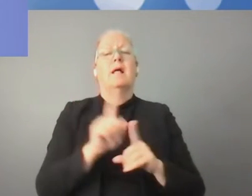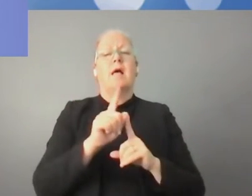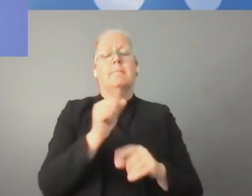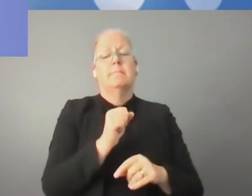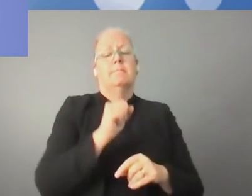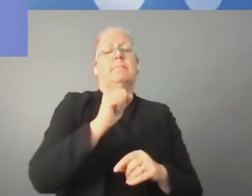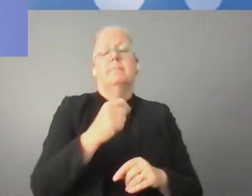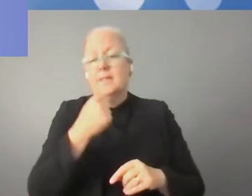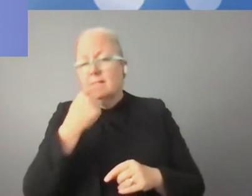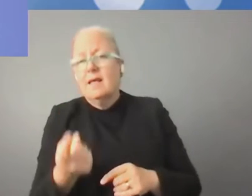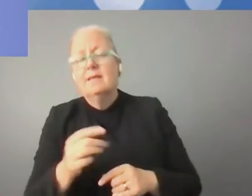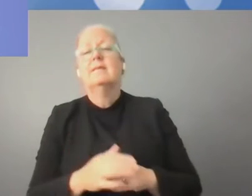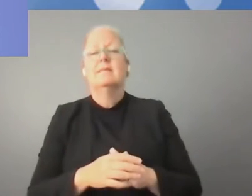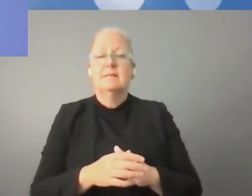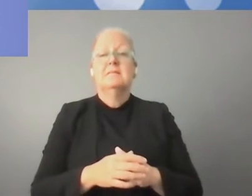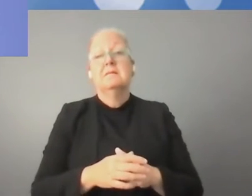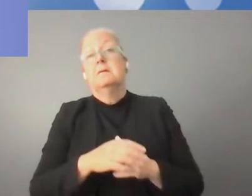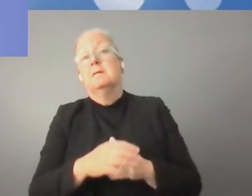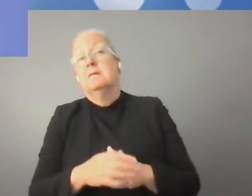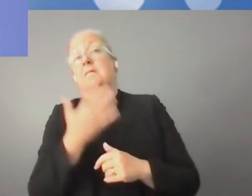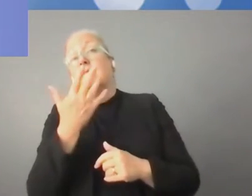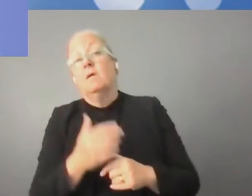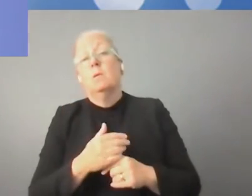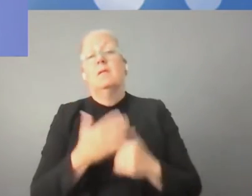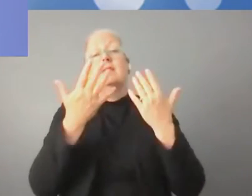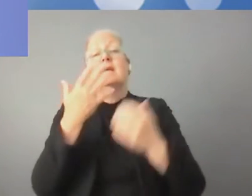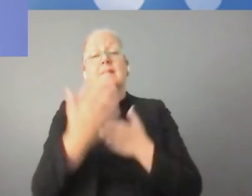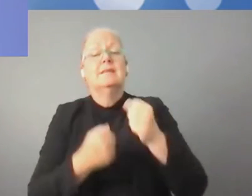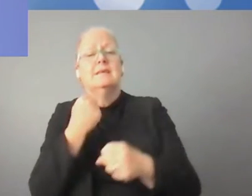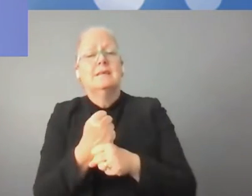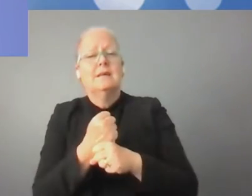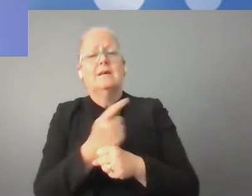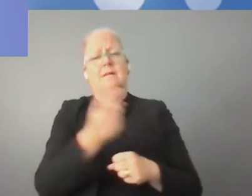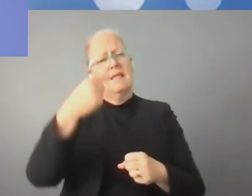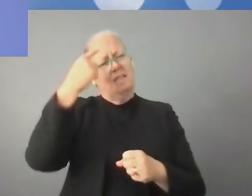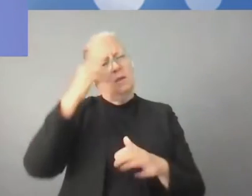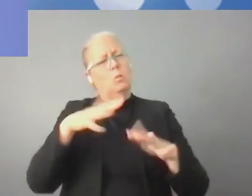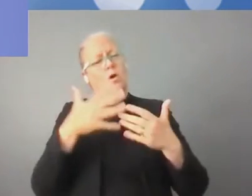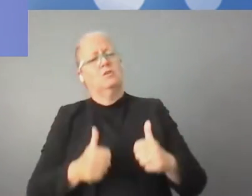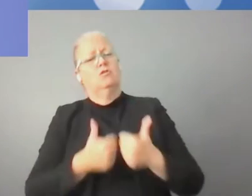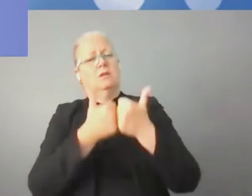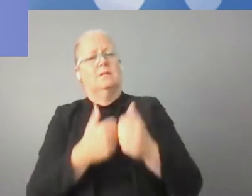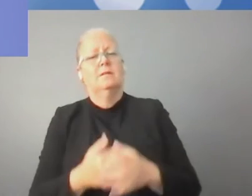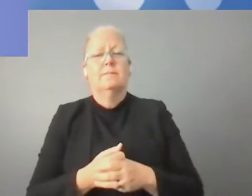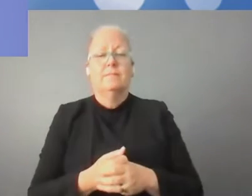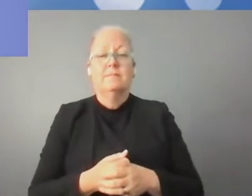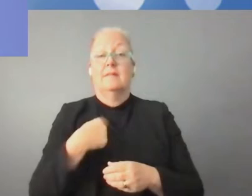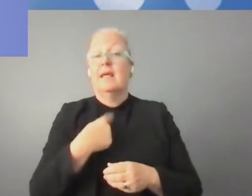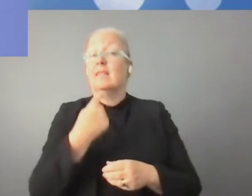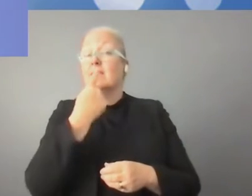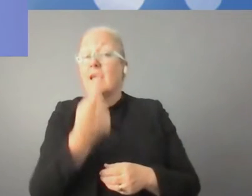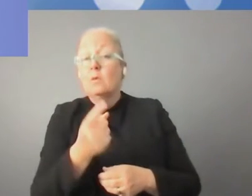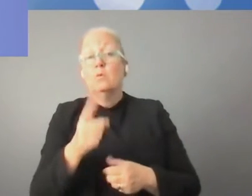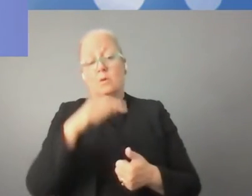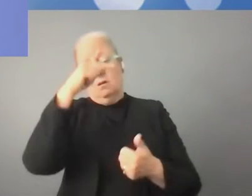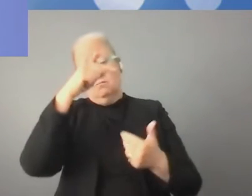вперед, но очень многое удалось уже сделать. Люди не ждали, просто они